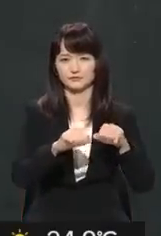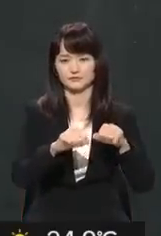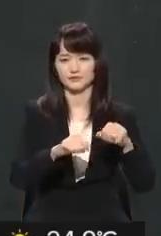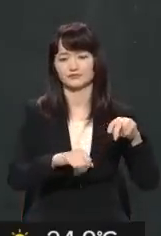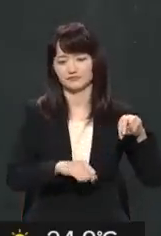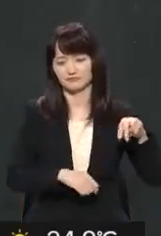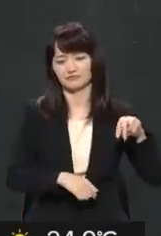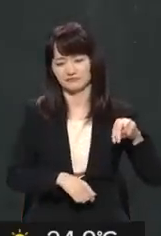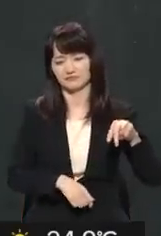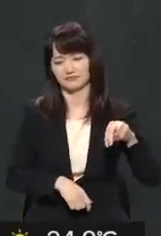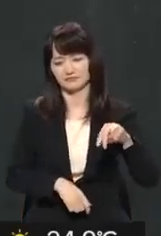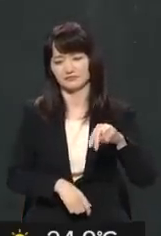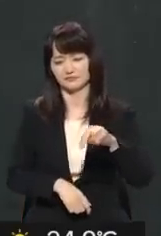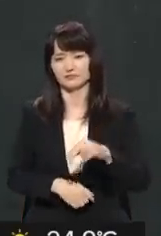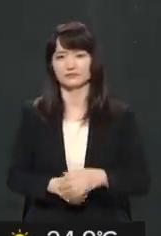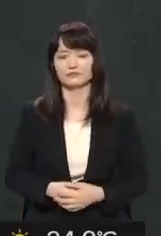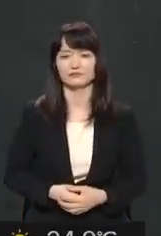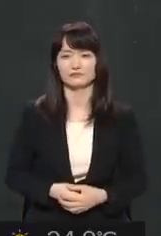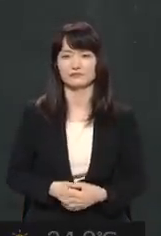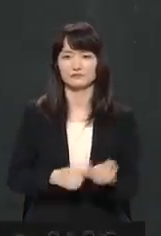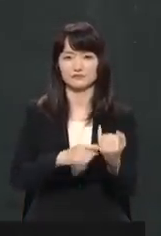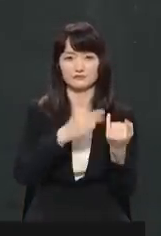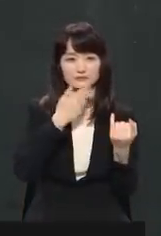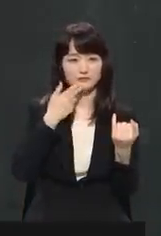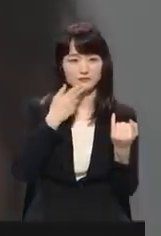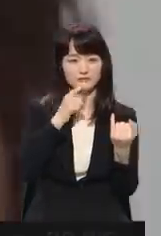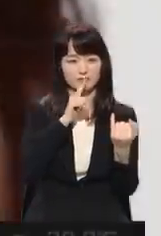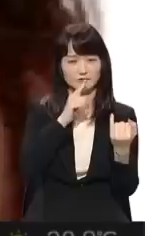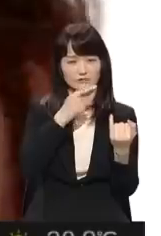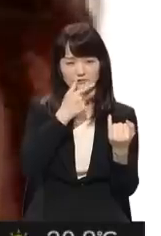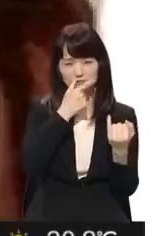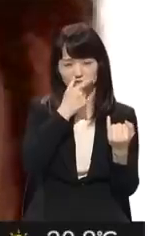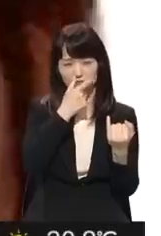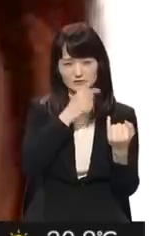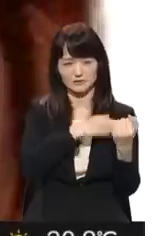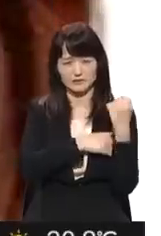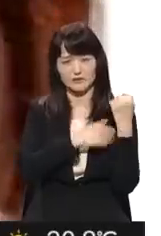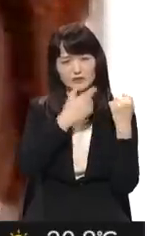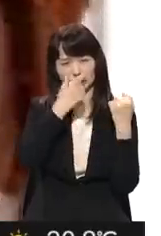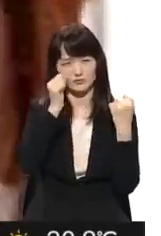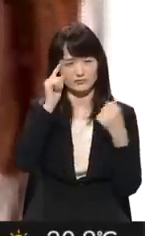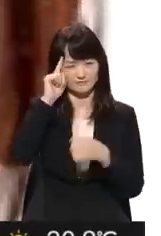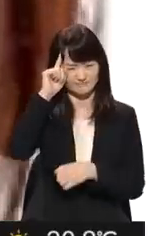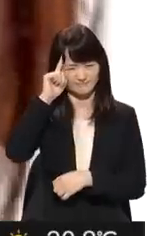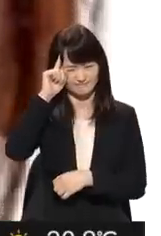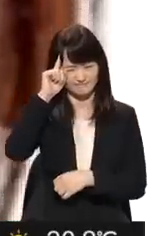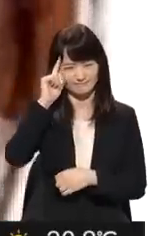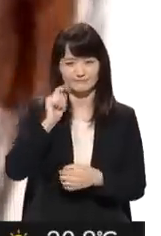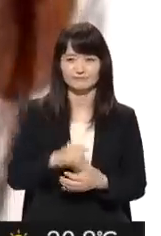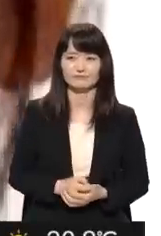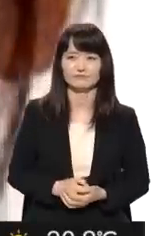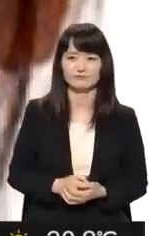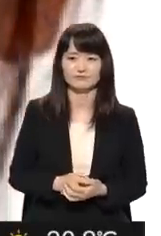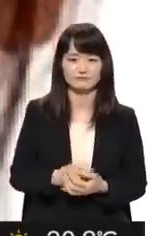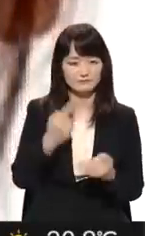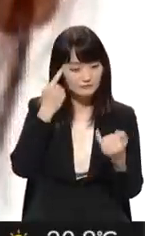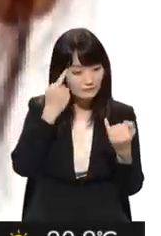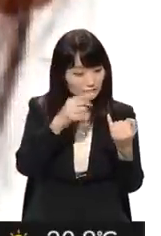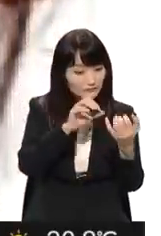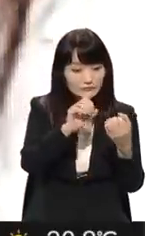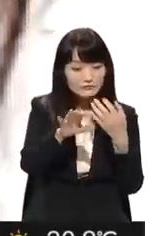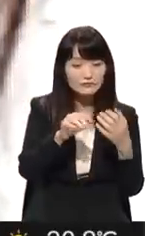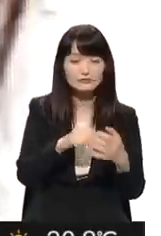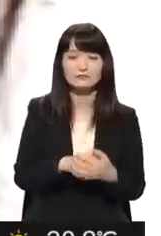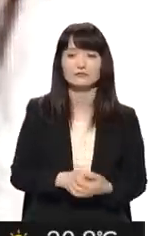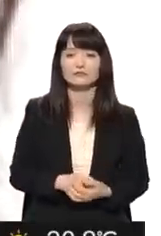소장님. 네. 영어 실력이 부족해서 스트레스를 받았다. 뭐 이런 얘기를 했다면서요? 네, 그렇습니다. 진술을 하면서 그